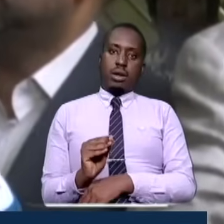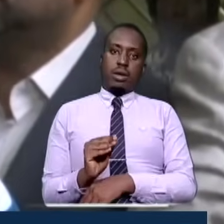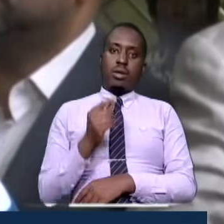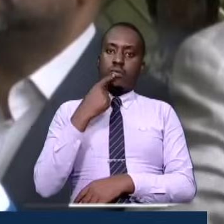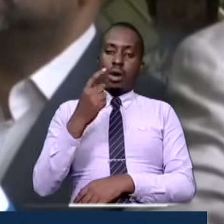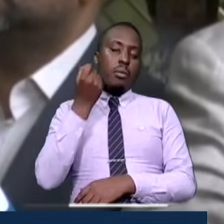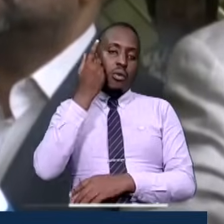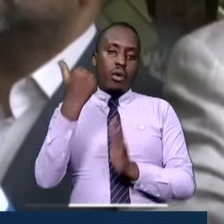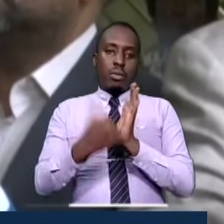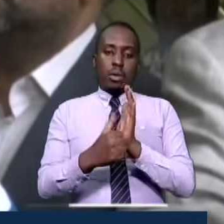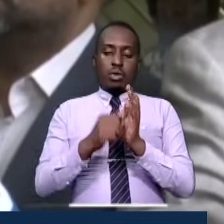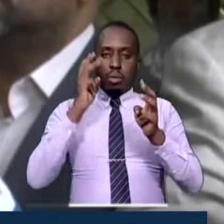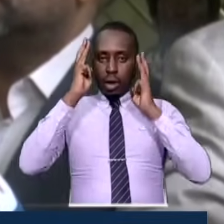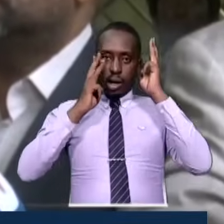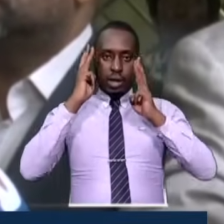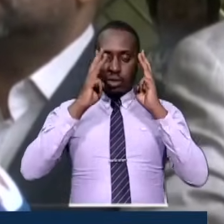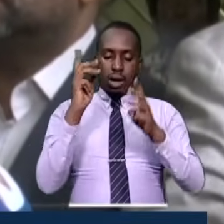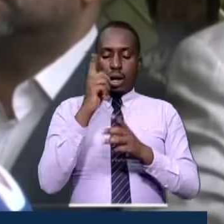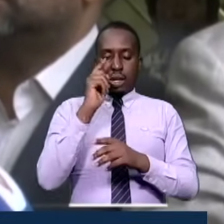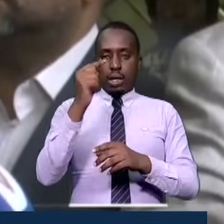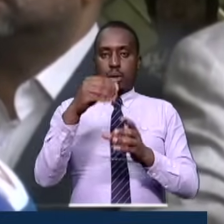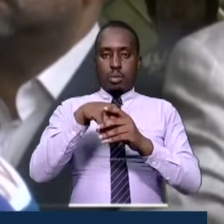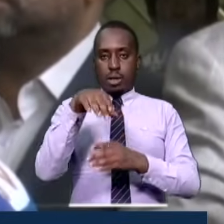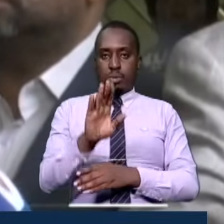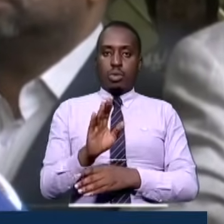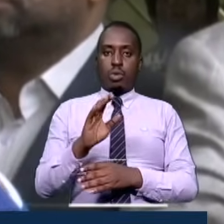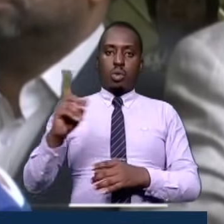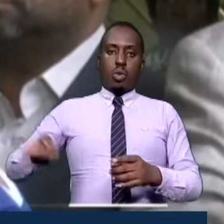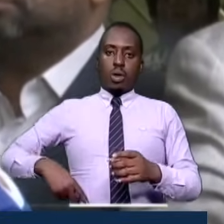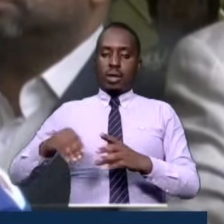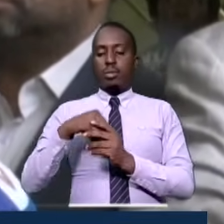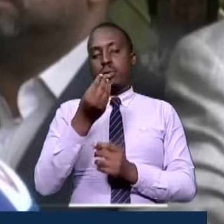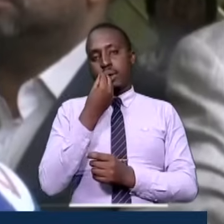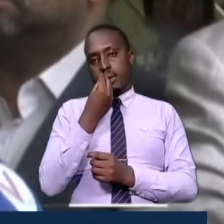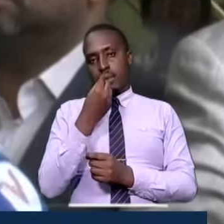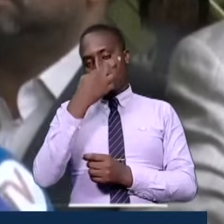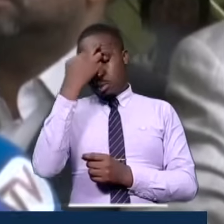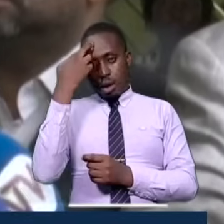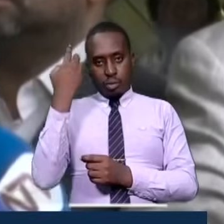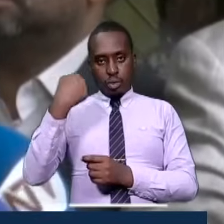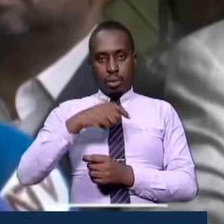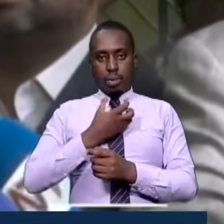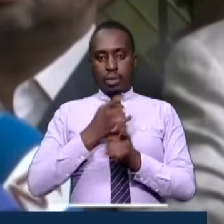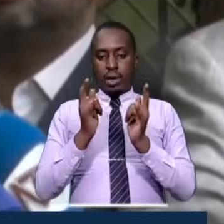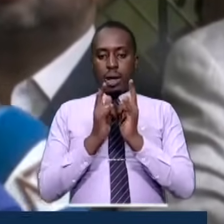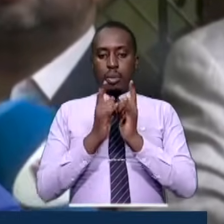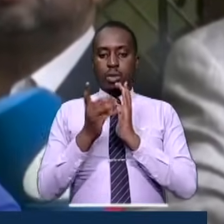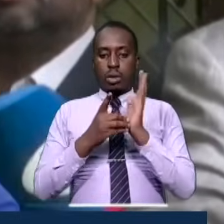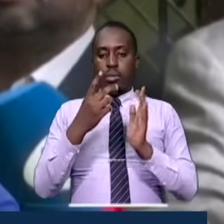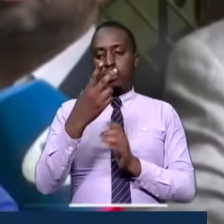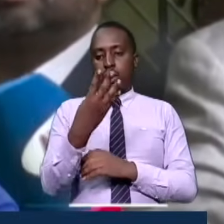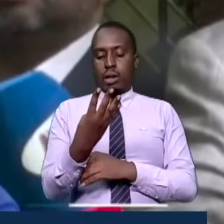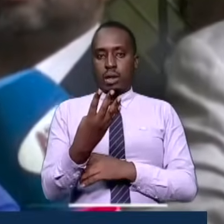bumva ibibazo bibahangayikishije kandi kimwe muri ibyo ni ukwihaza mu biribwa niyo mpamvu rero dufite inama kuri